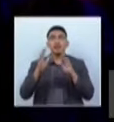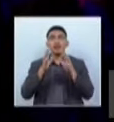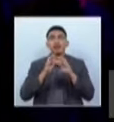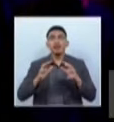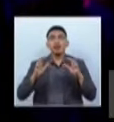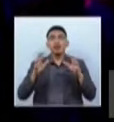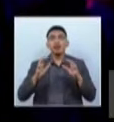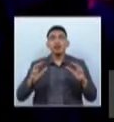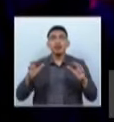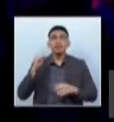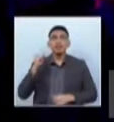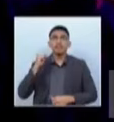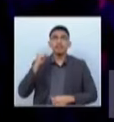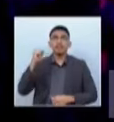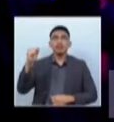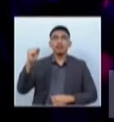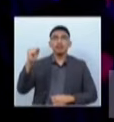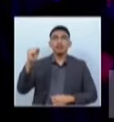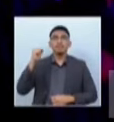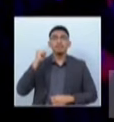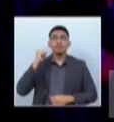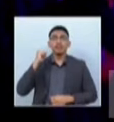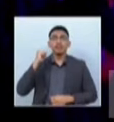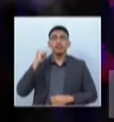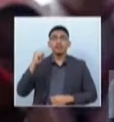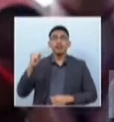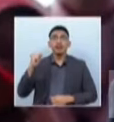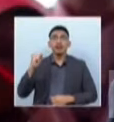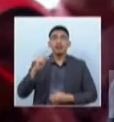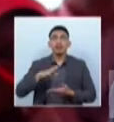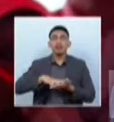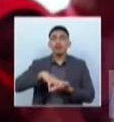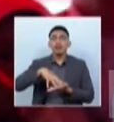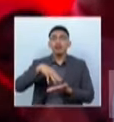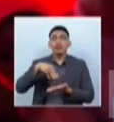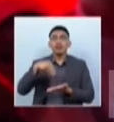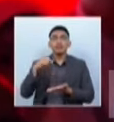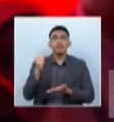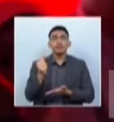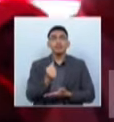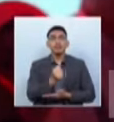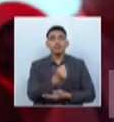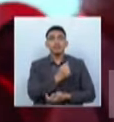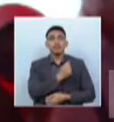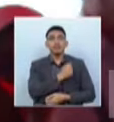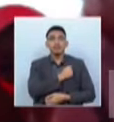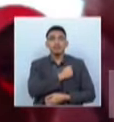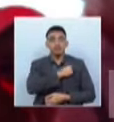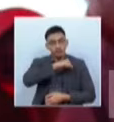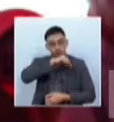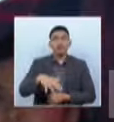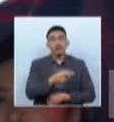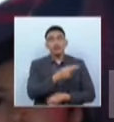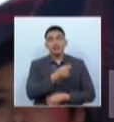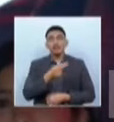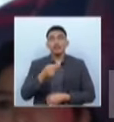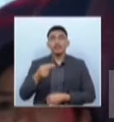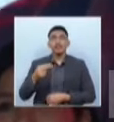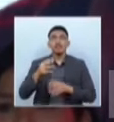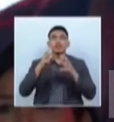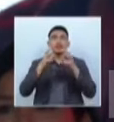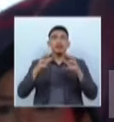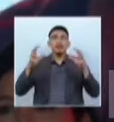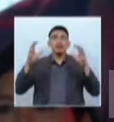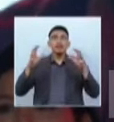dideklarasi di KPK wajib hukumnya sampai eslon berapa apalagi pejabat jadi tidak ada hubungannya dengan personal